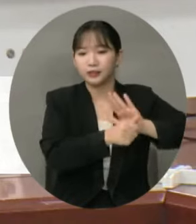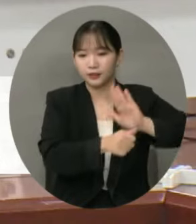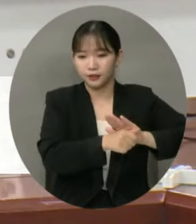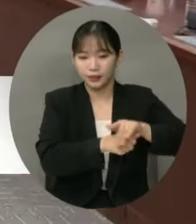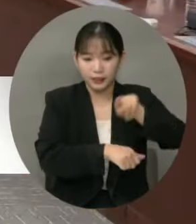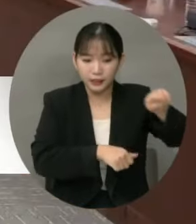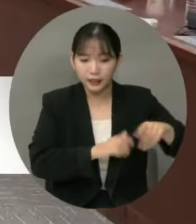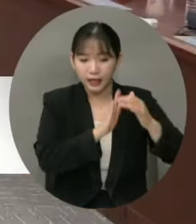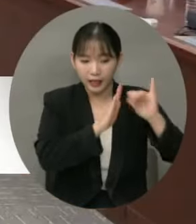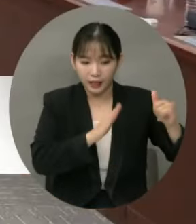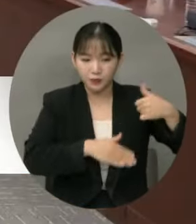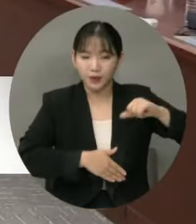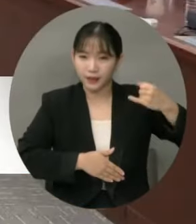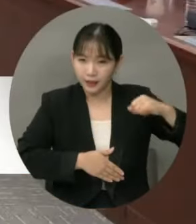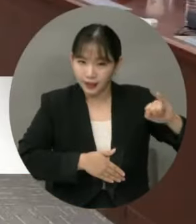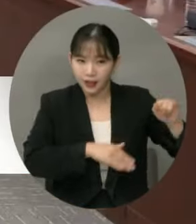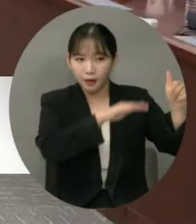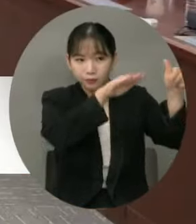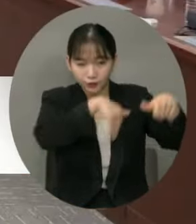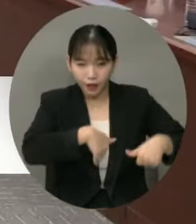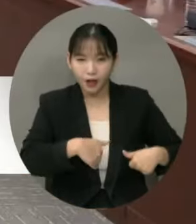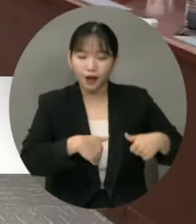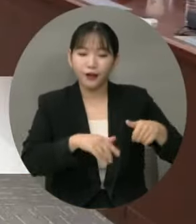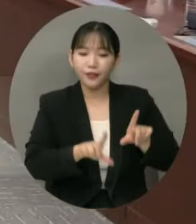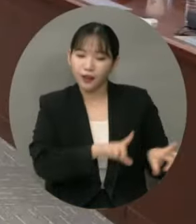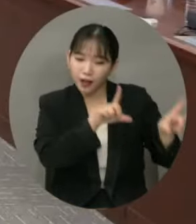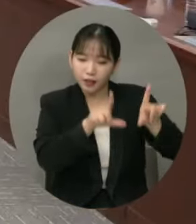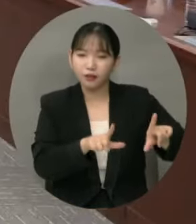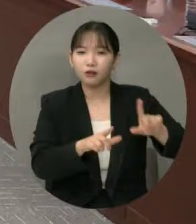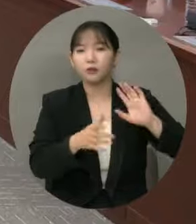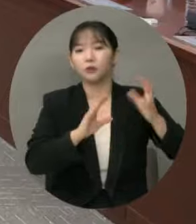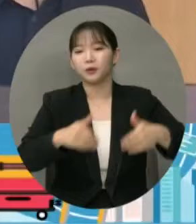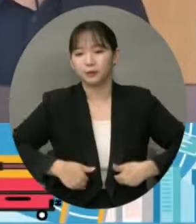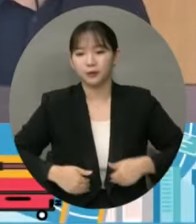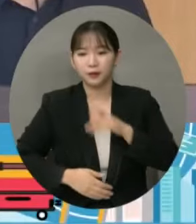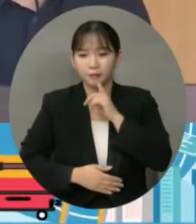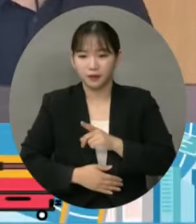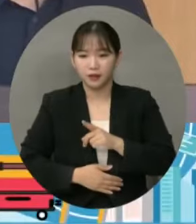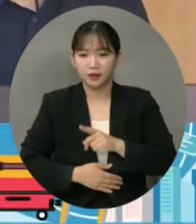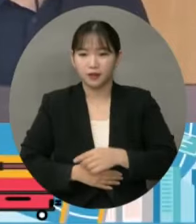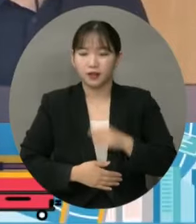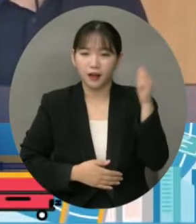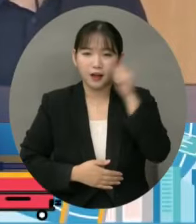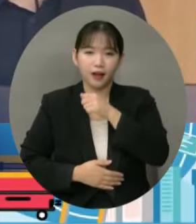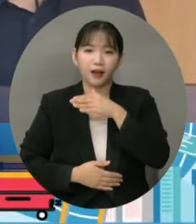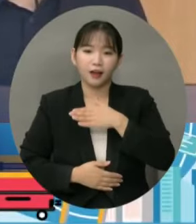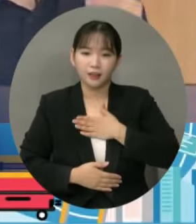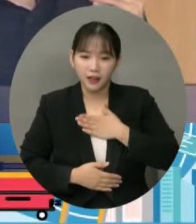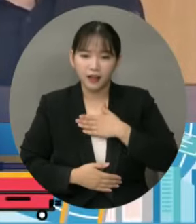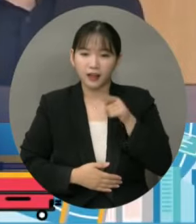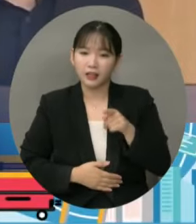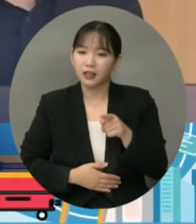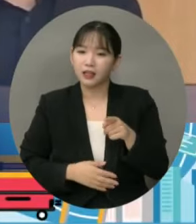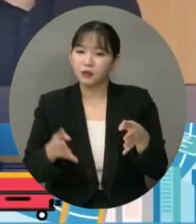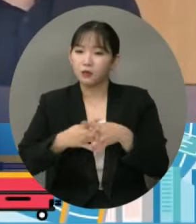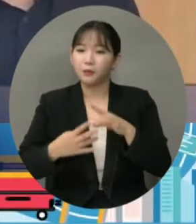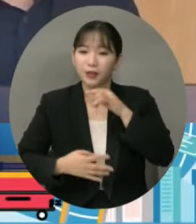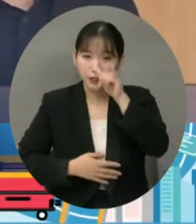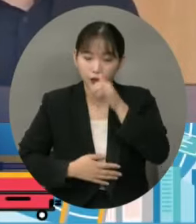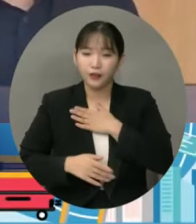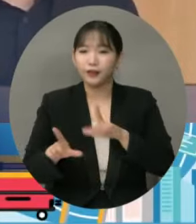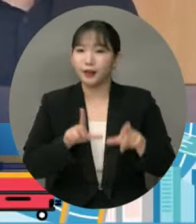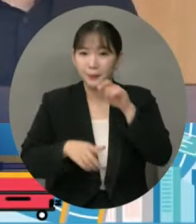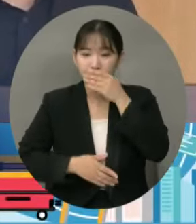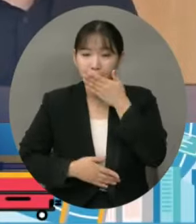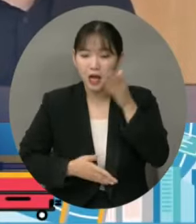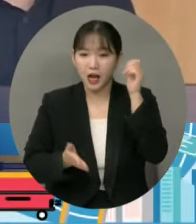그들의 가족과 자녀세대 정착까지 논의돼야 한다는 겁니다 아 내가 여기서이 요건만 충족하면 나도 이제 정주할 수 있는